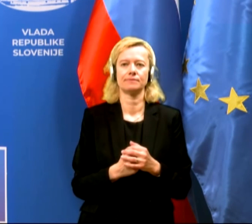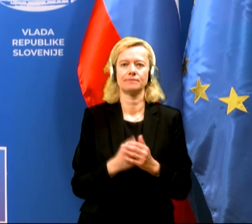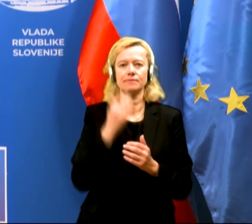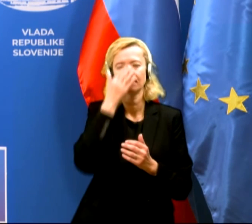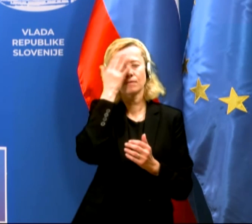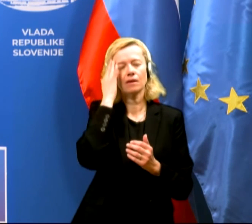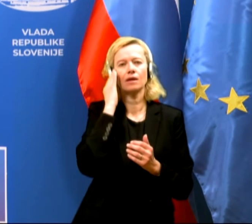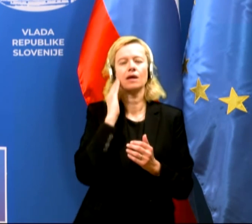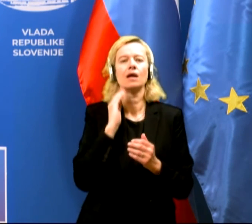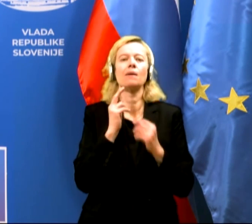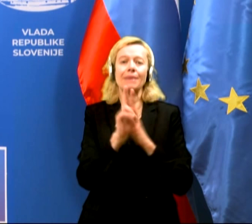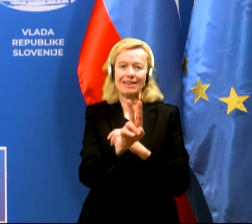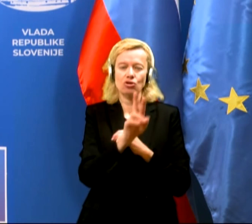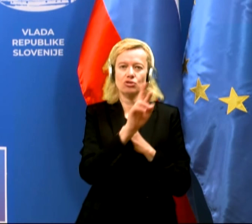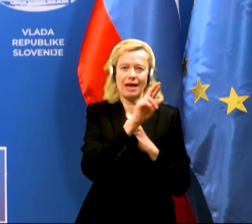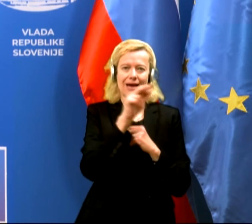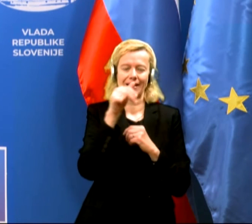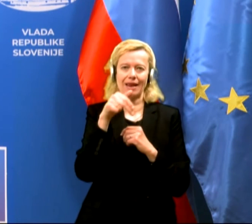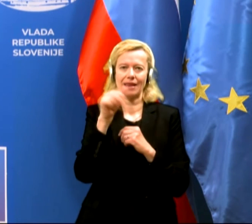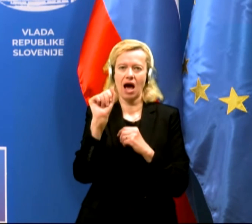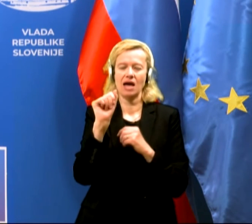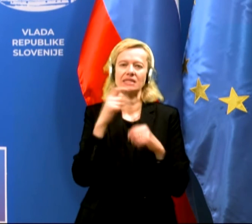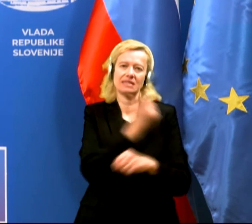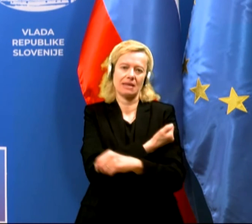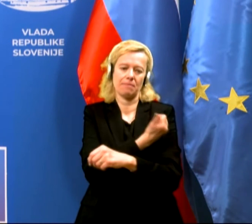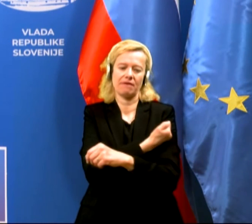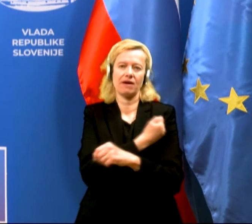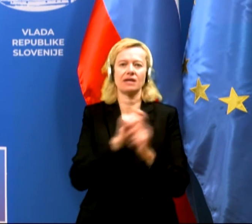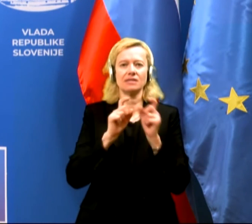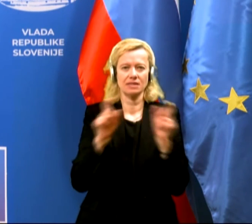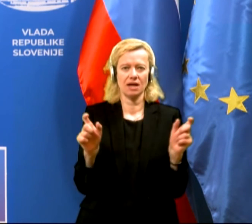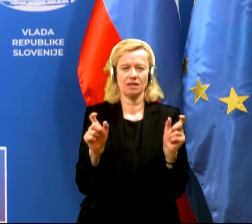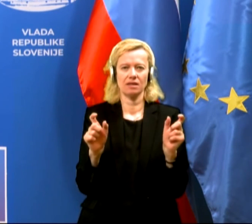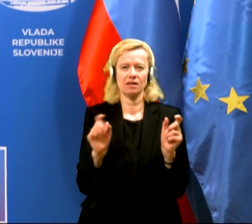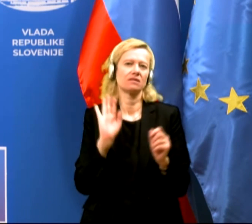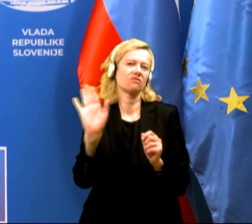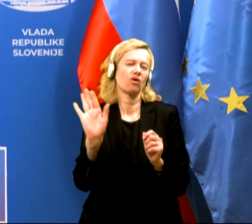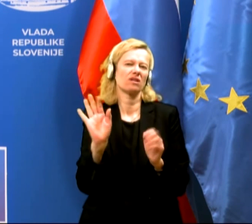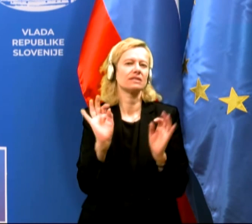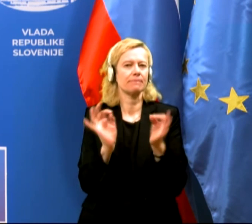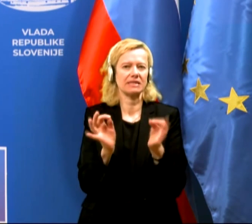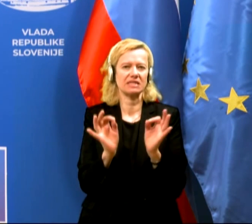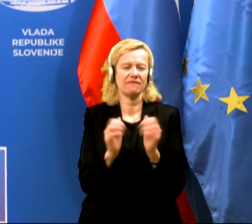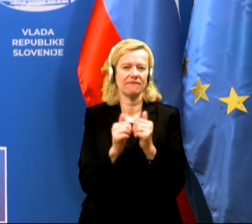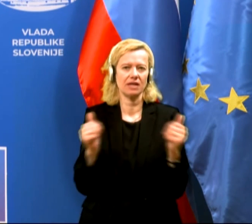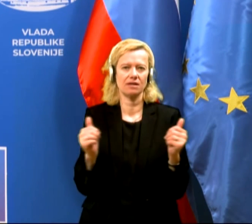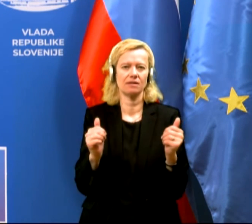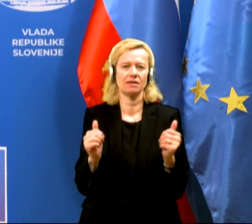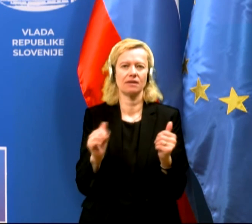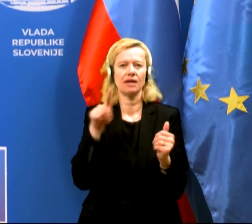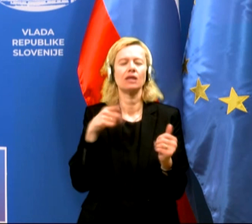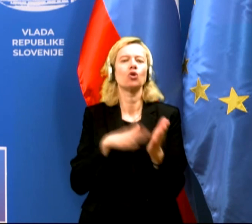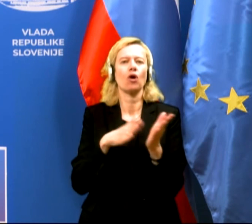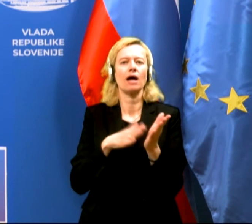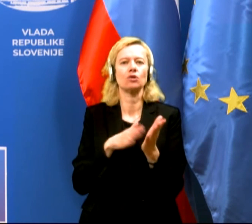Prednostno se mRNA cepiva zaradi vseh svojih specifik in